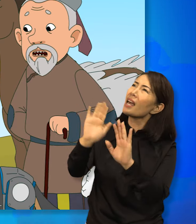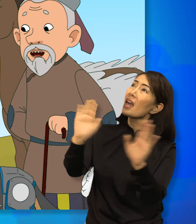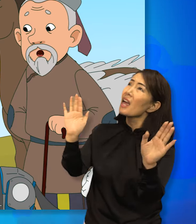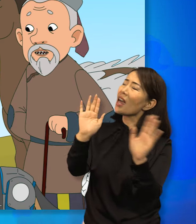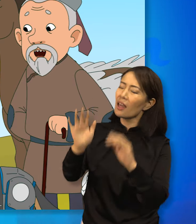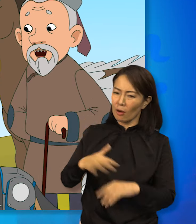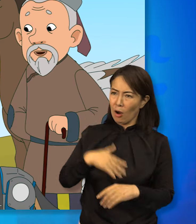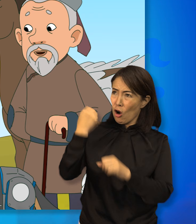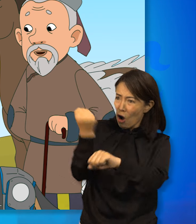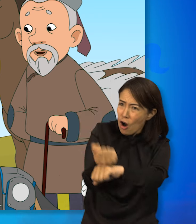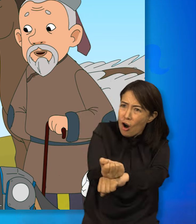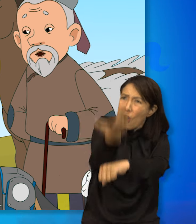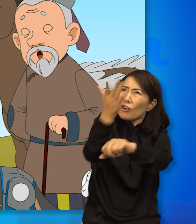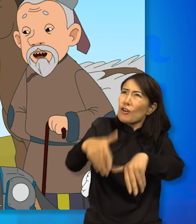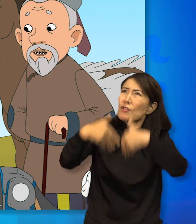ёслож байна.